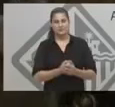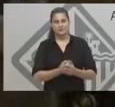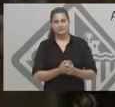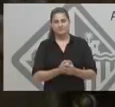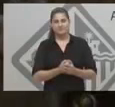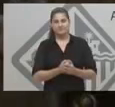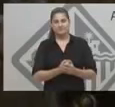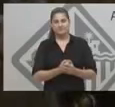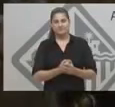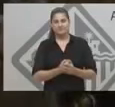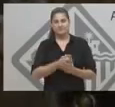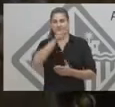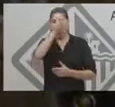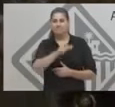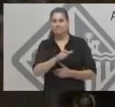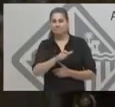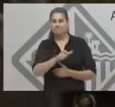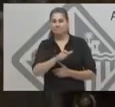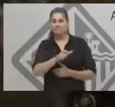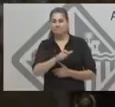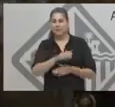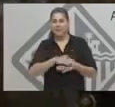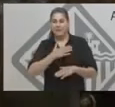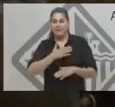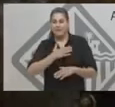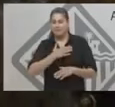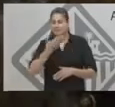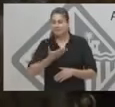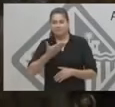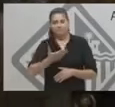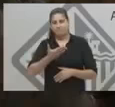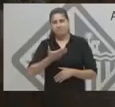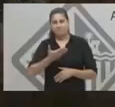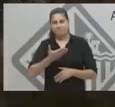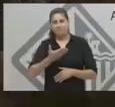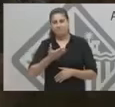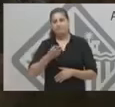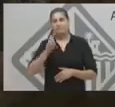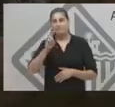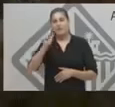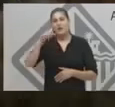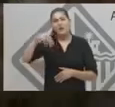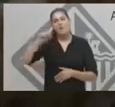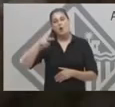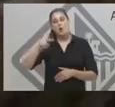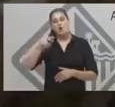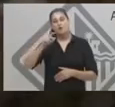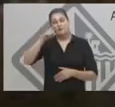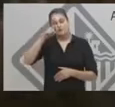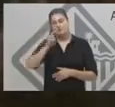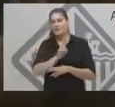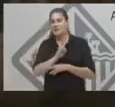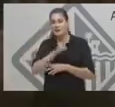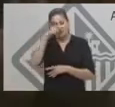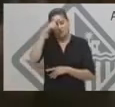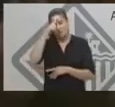d'escapar, sobretot una persona que políticament per jo ha estat molt important, que ha estat en Nanda Ramon, regidora de Cultura en aquella època, per jo la millor regidora de